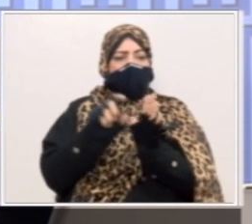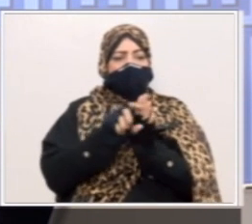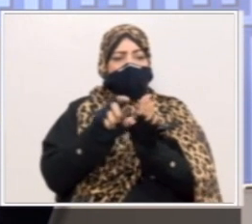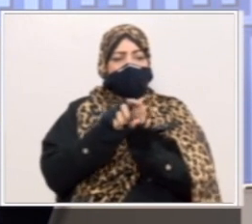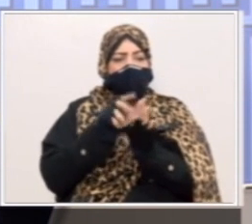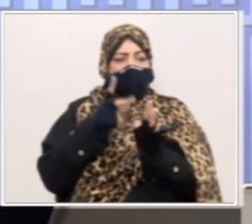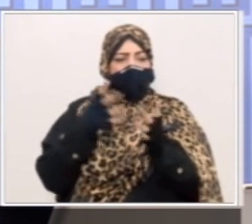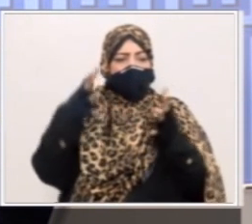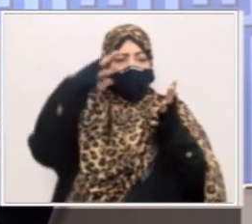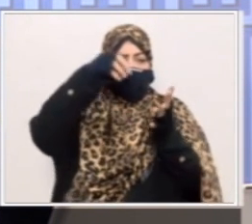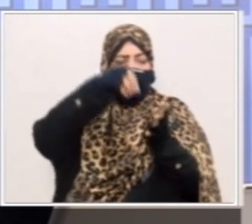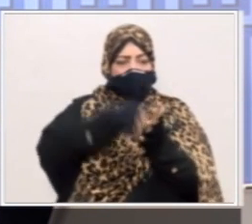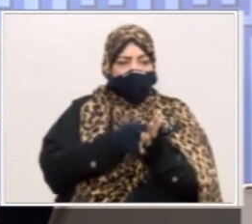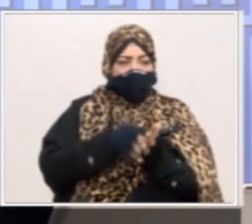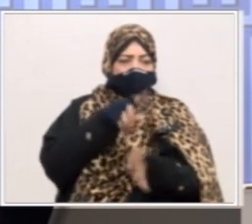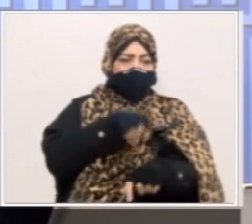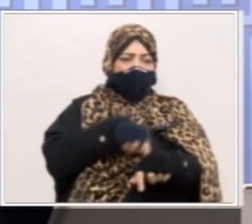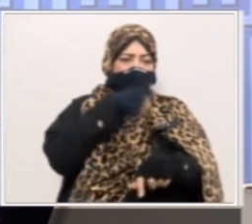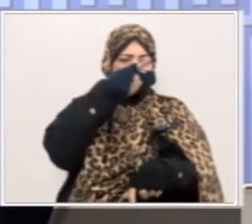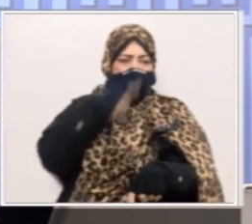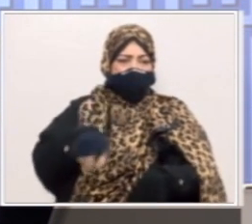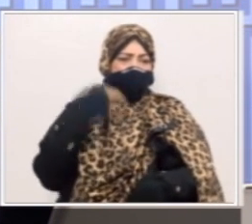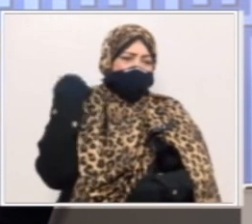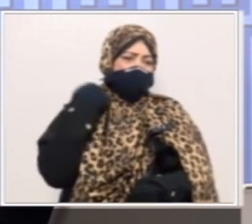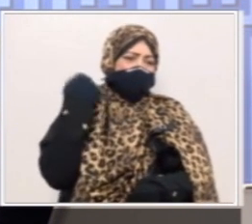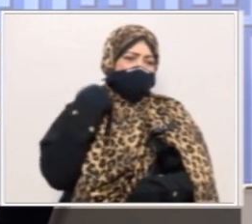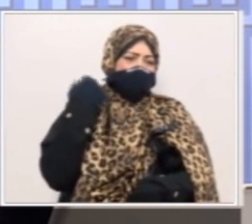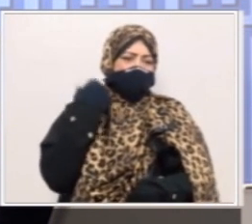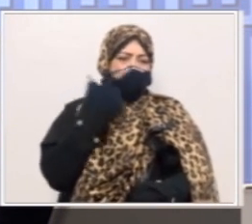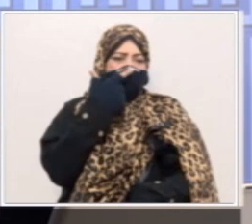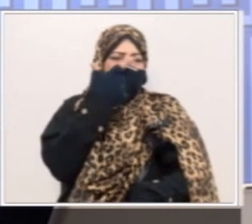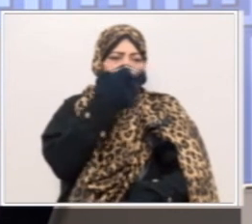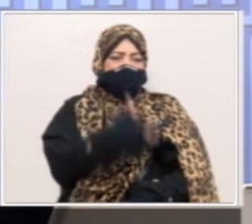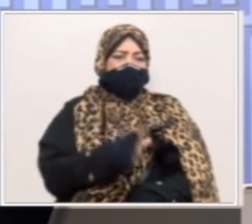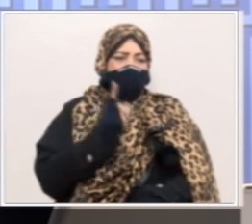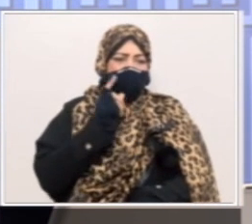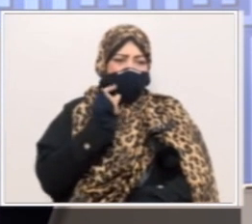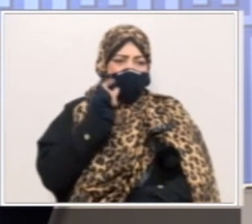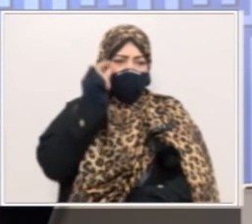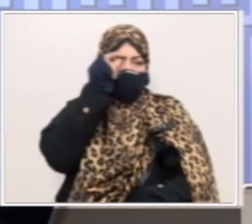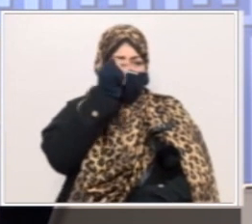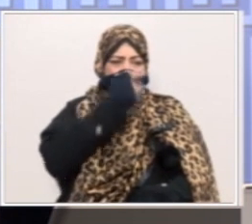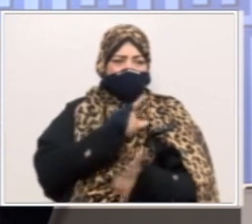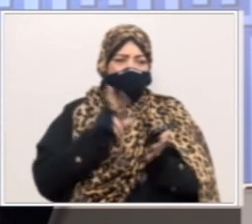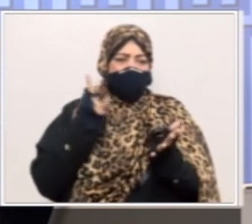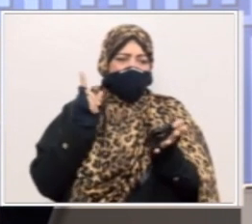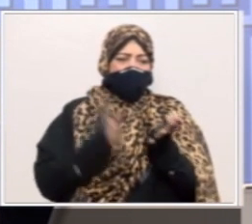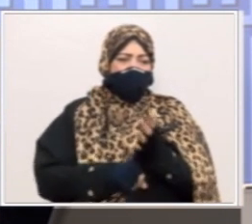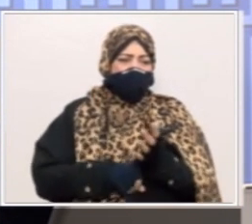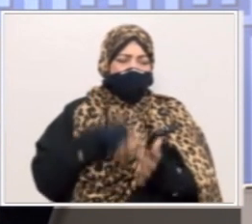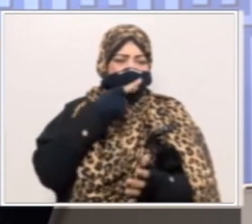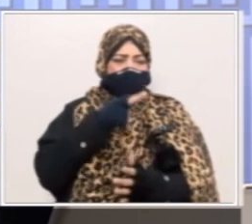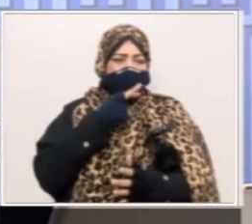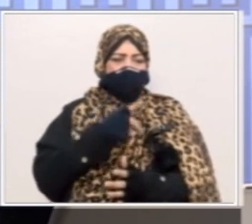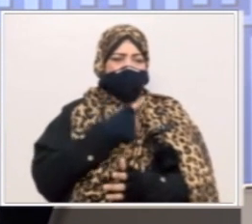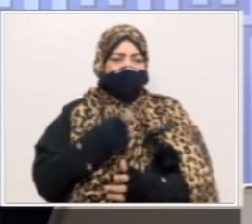ويهزؤون بالدين وبالشرع ويغتابون ويتكلمون ويخططون لفعل عدوان أو لظلم، فينبغي على الإنسان أن يجالسهم ولا